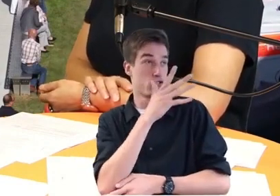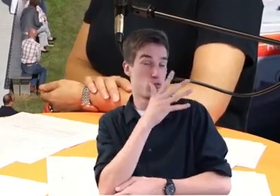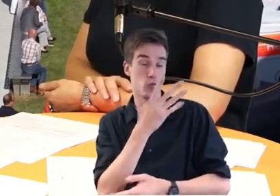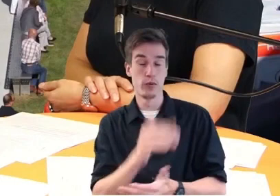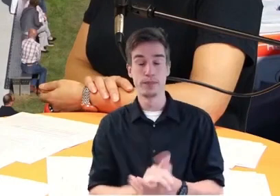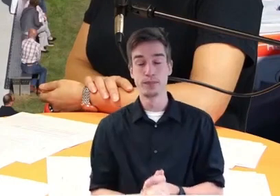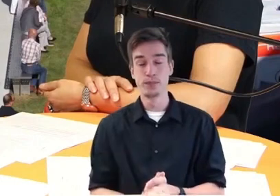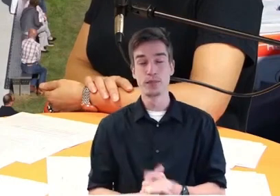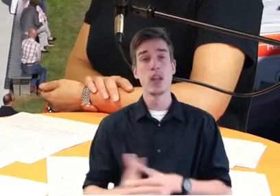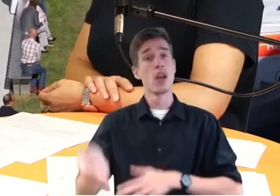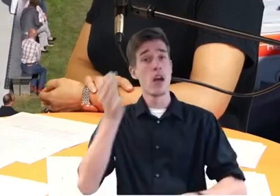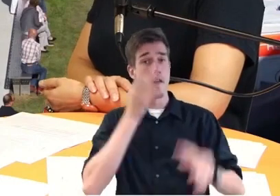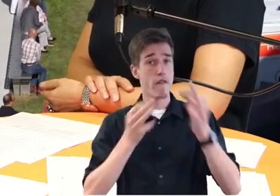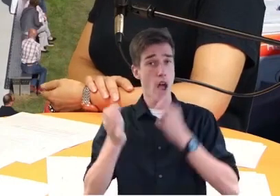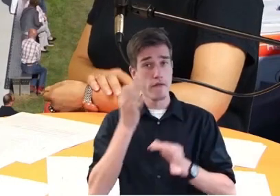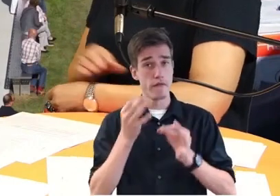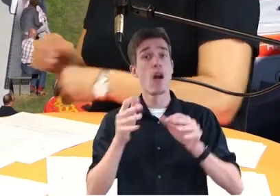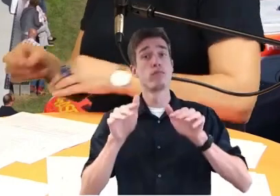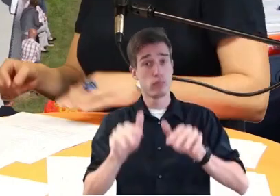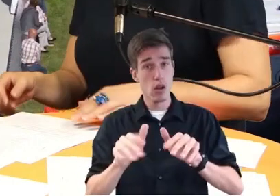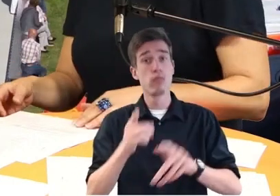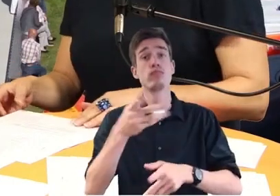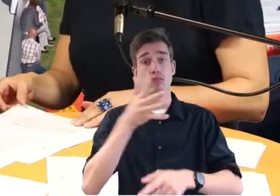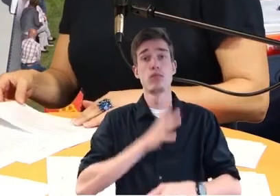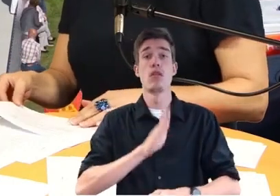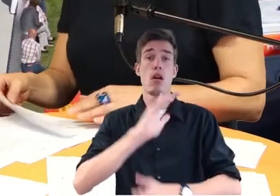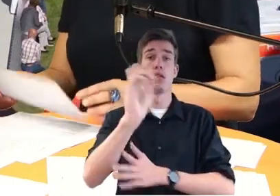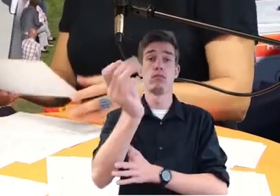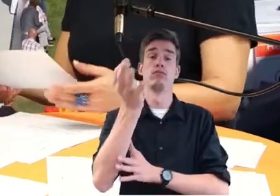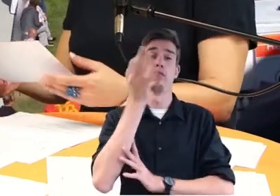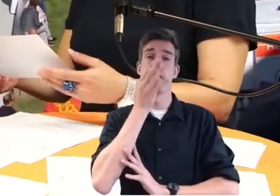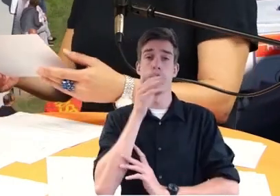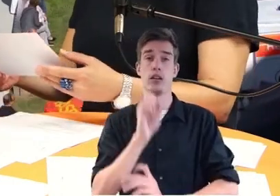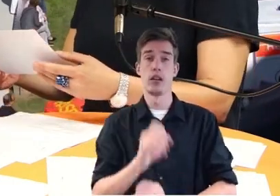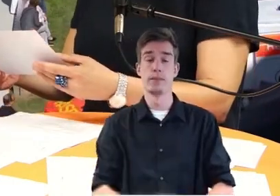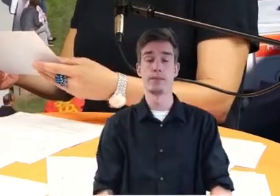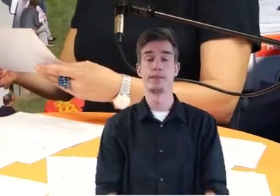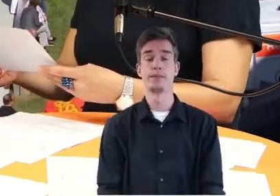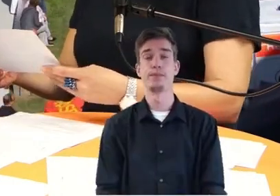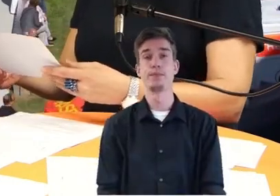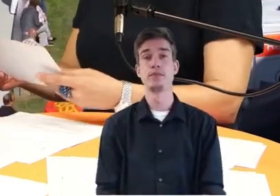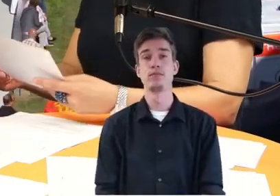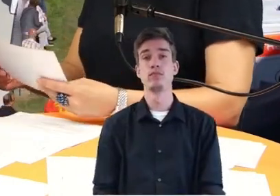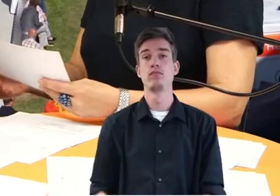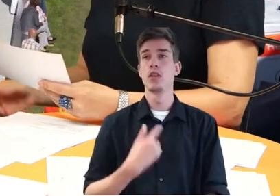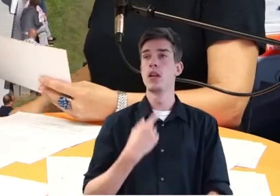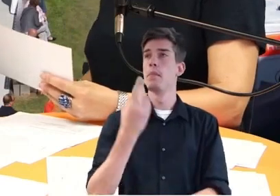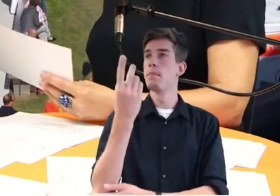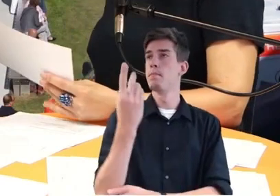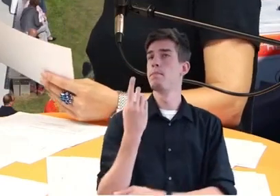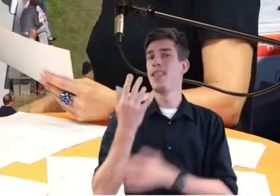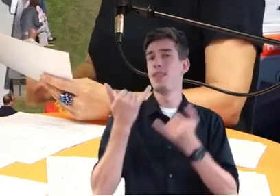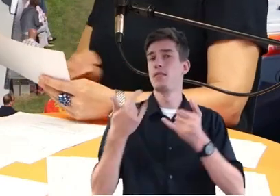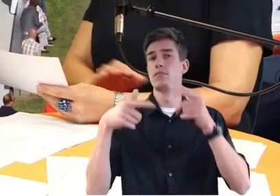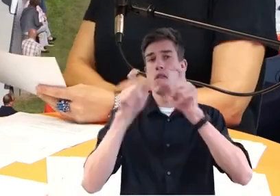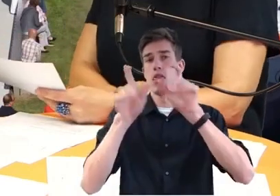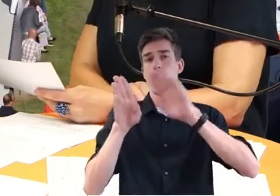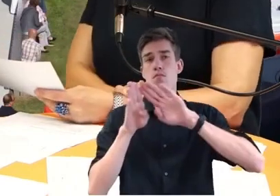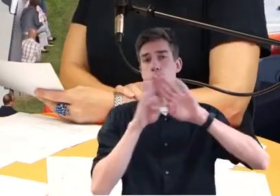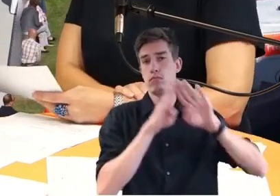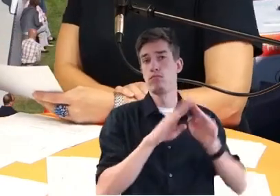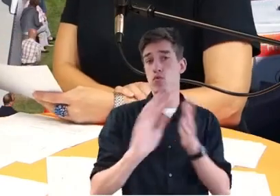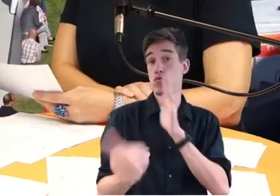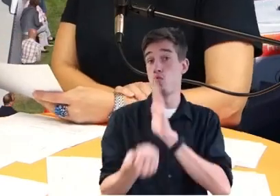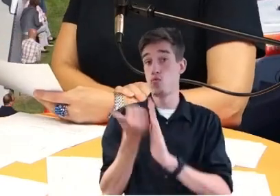wenn noch Fragen offen sind, schicken Sie uns die ruhig rein. Ansonsten würden wir beide jetzt zu einem anderen Punkt